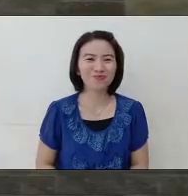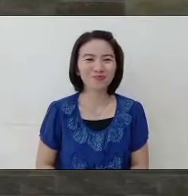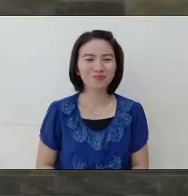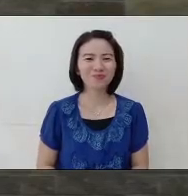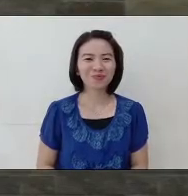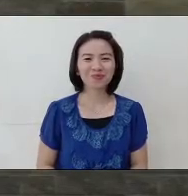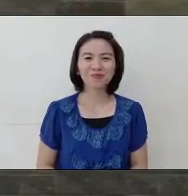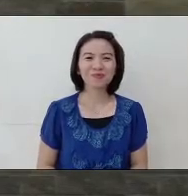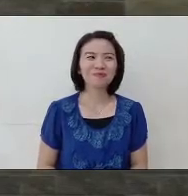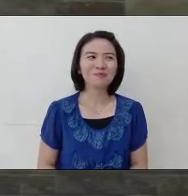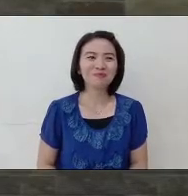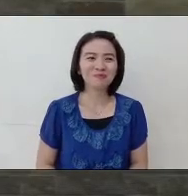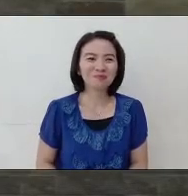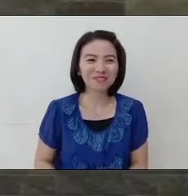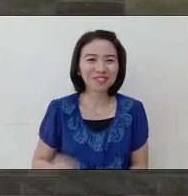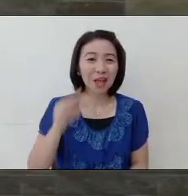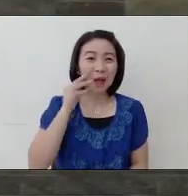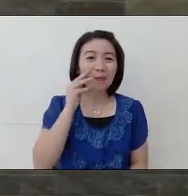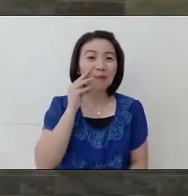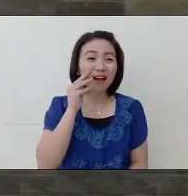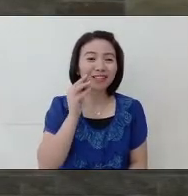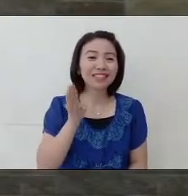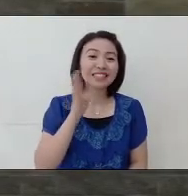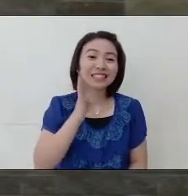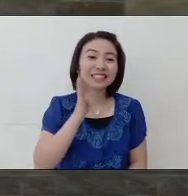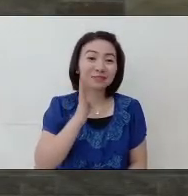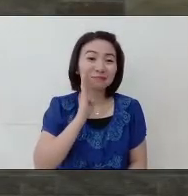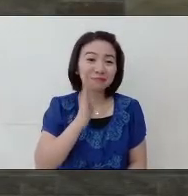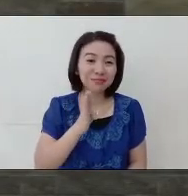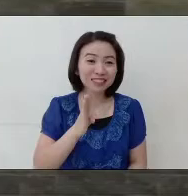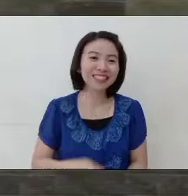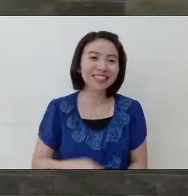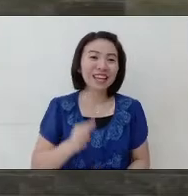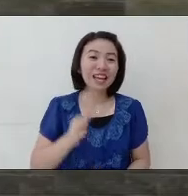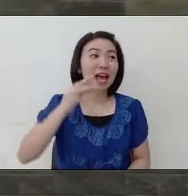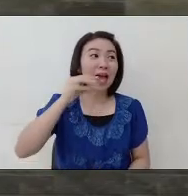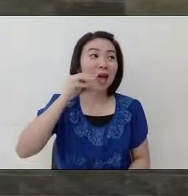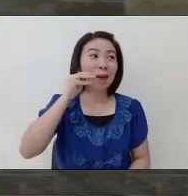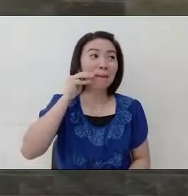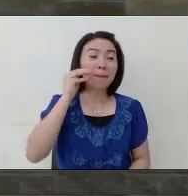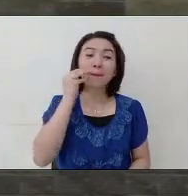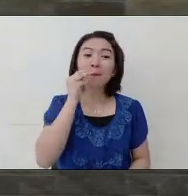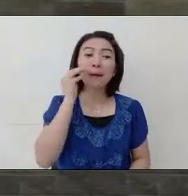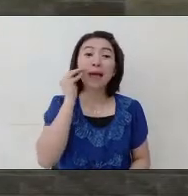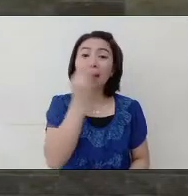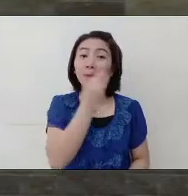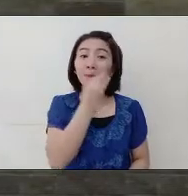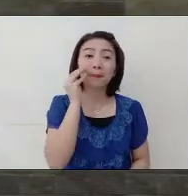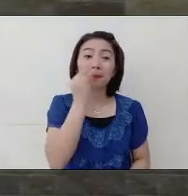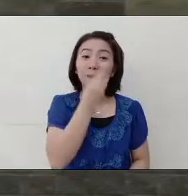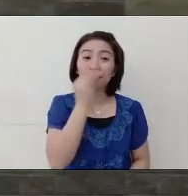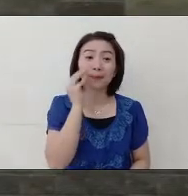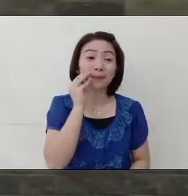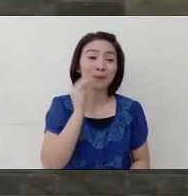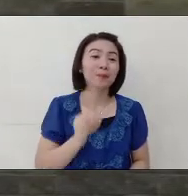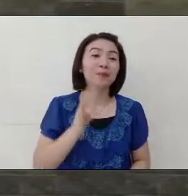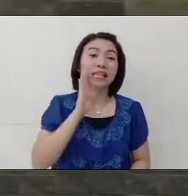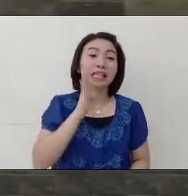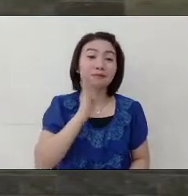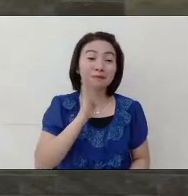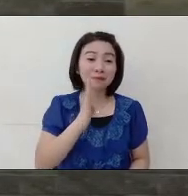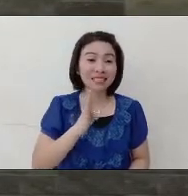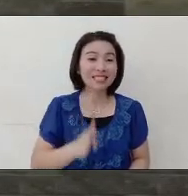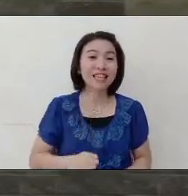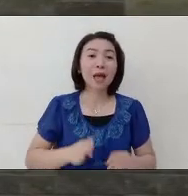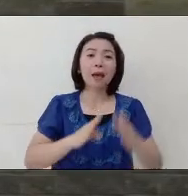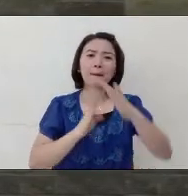Ang bibig ay nagsasalita ayon sa kasaganaan ng kanyang puso, mga kapatid. Now, listen to me now. This is very important. Kaya nga si